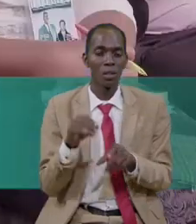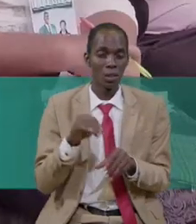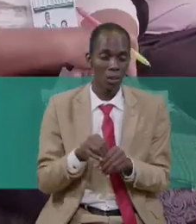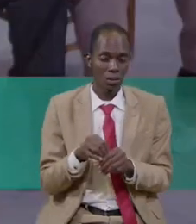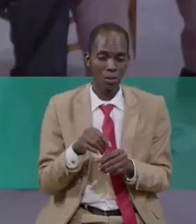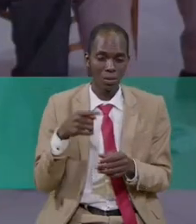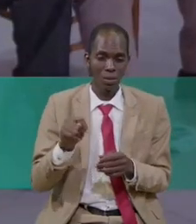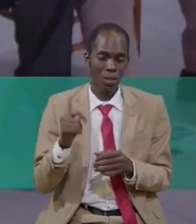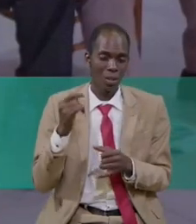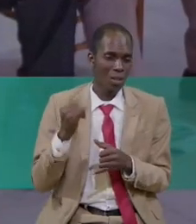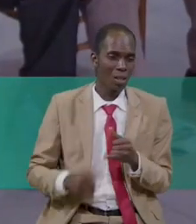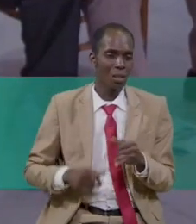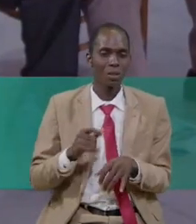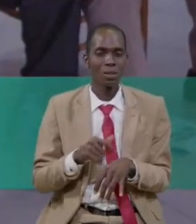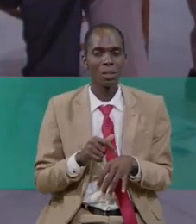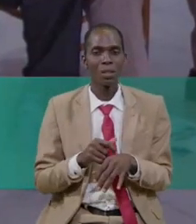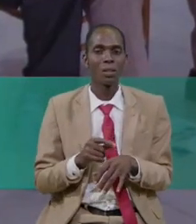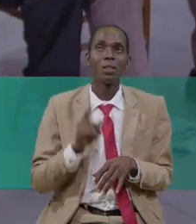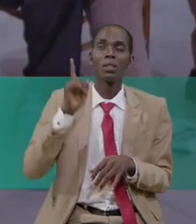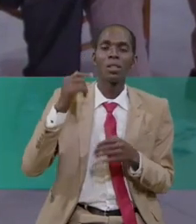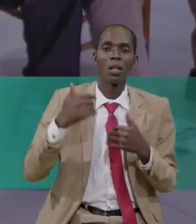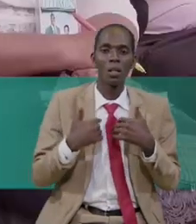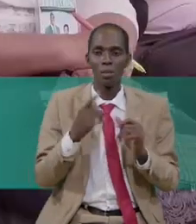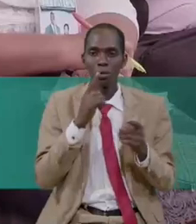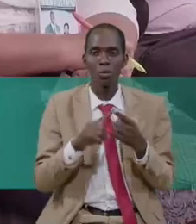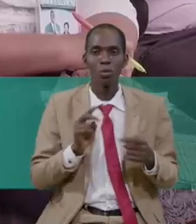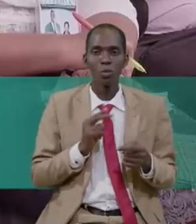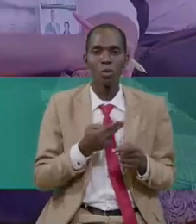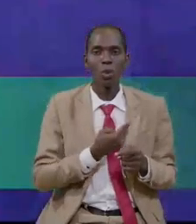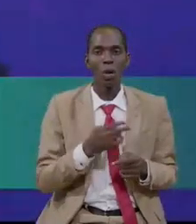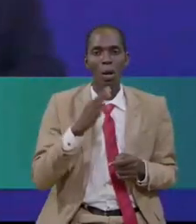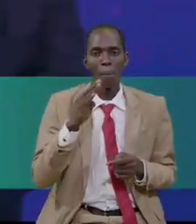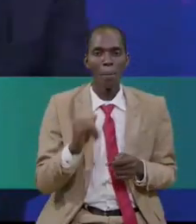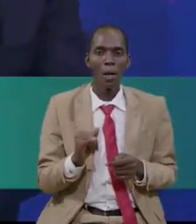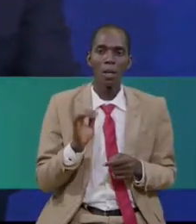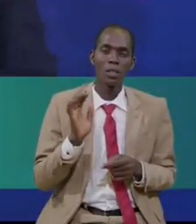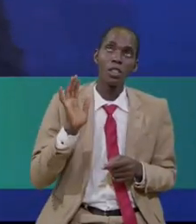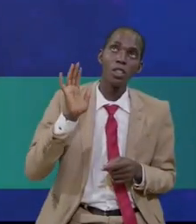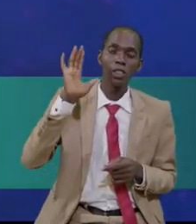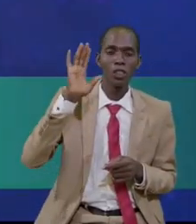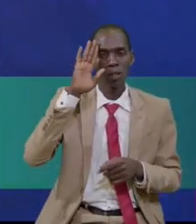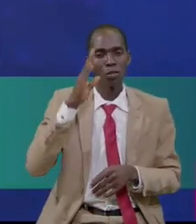Il dit maintenant, Dieu dans ces derniers temps nous a parlé par le Fils. Il dit,